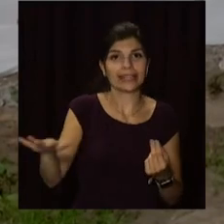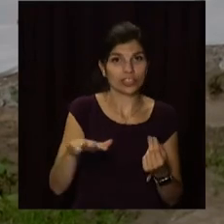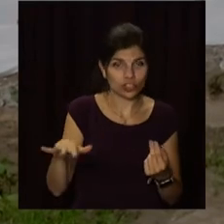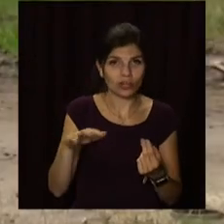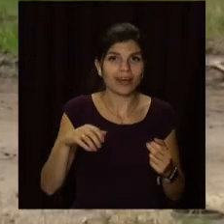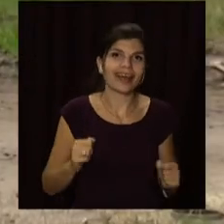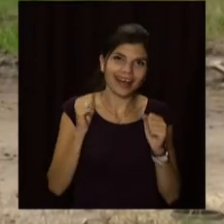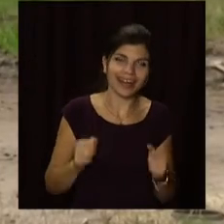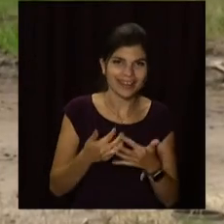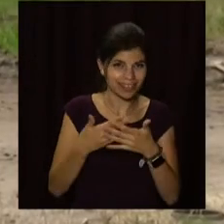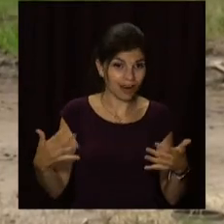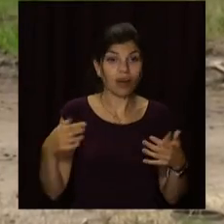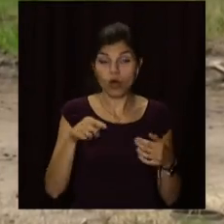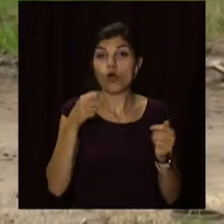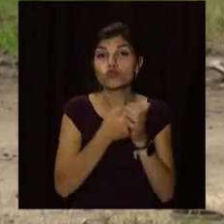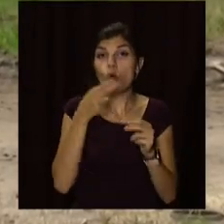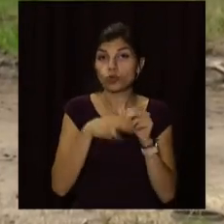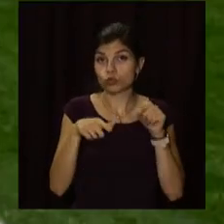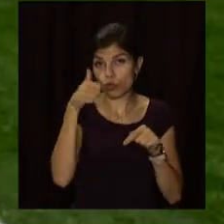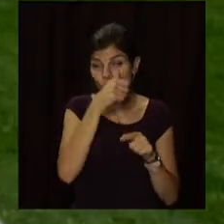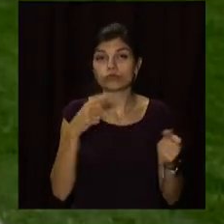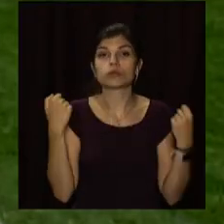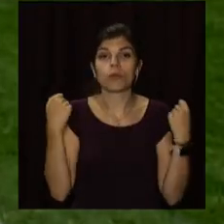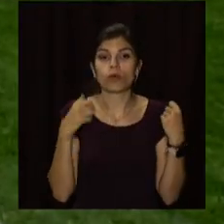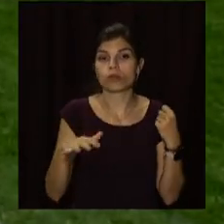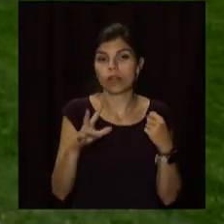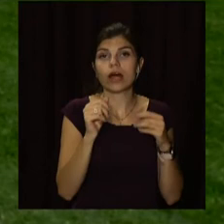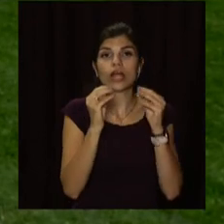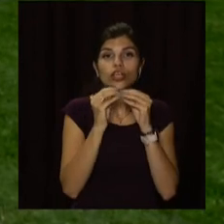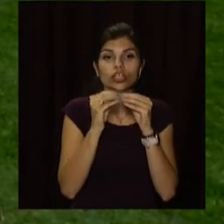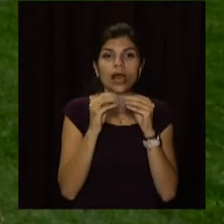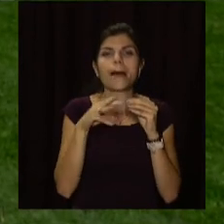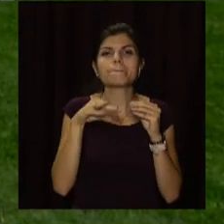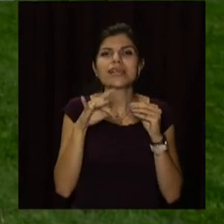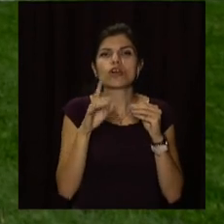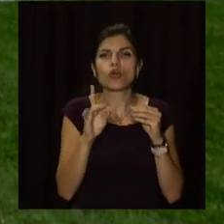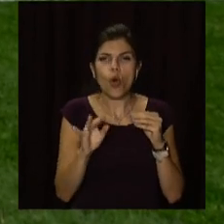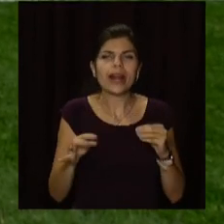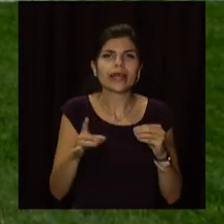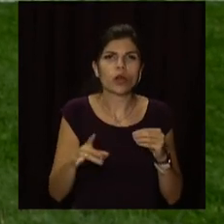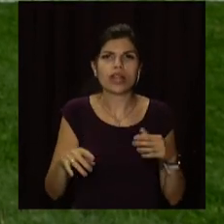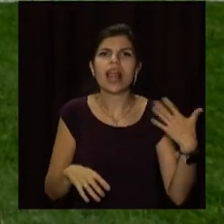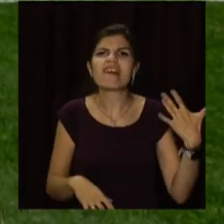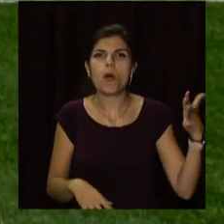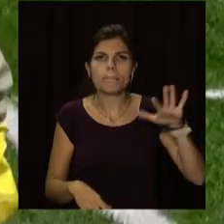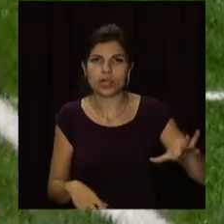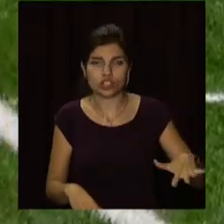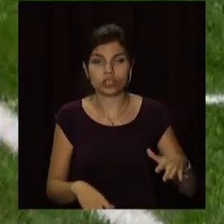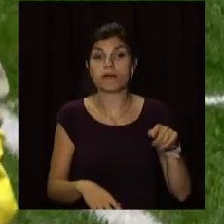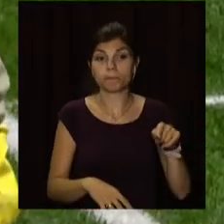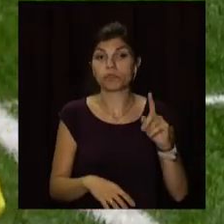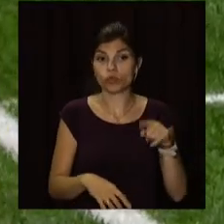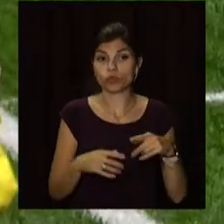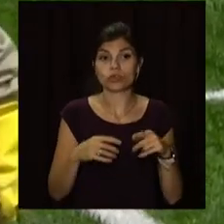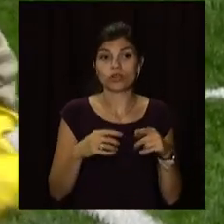впорядкована територія довкола. До кінця року завершать і спортивну арену на 10-му мікрорайоні Лівобережжя. Працюють будівельники і на одному з